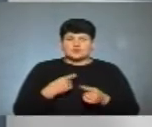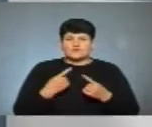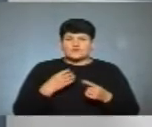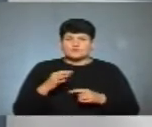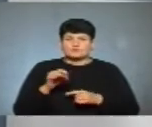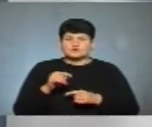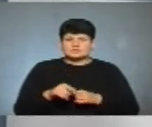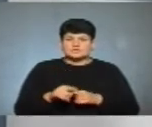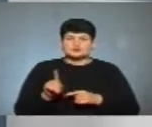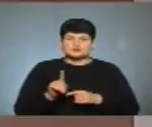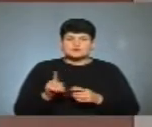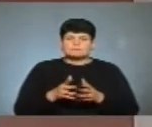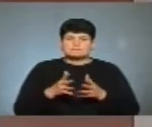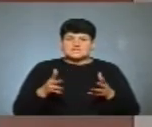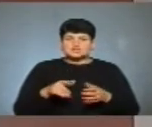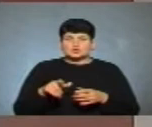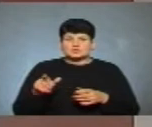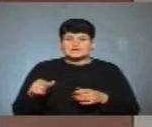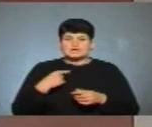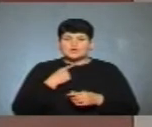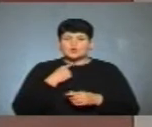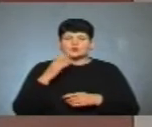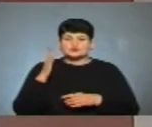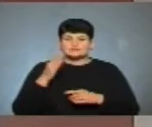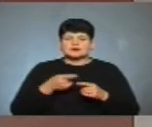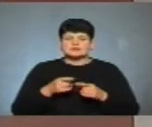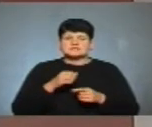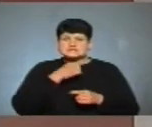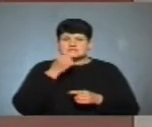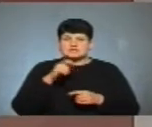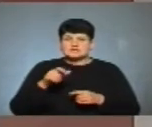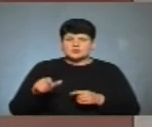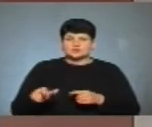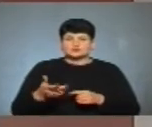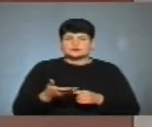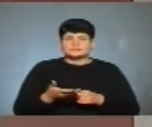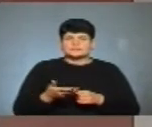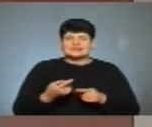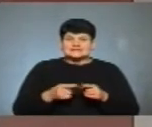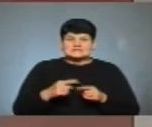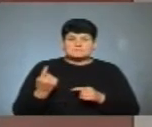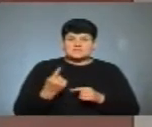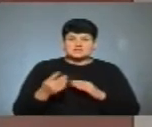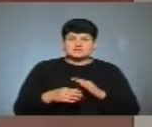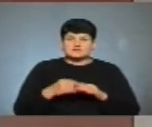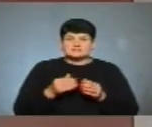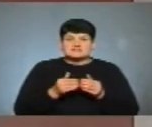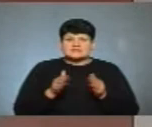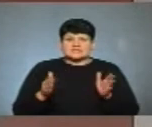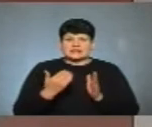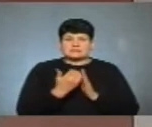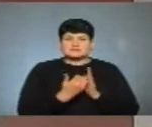те, що все-таки більшість людей, які голосували, це саме старші люди, так? І це перші вибори з відкритими